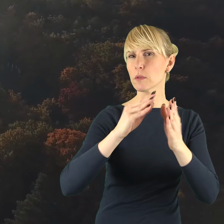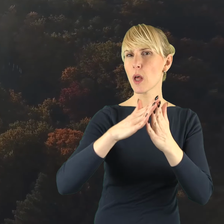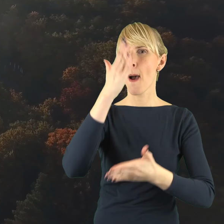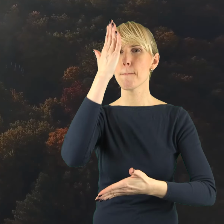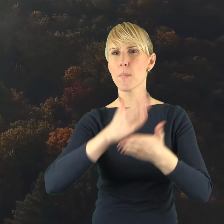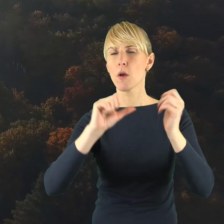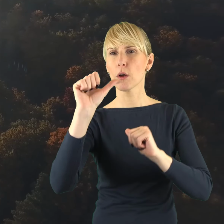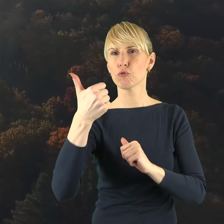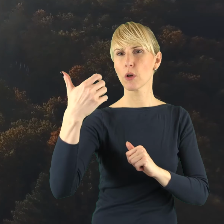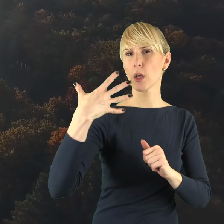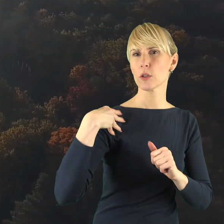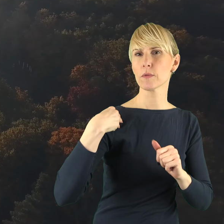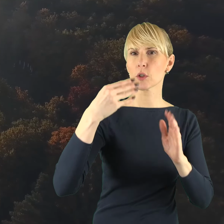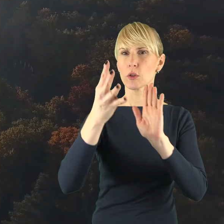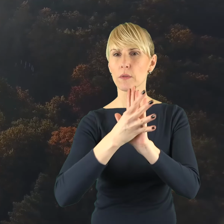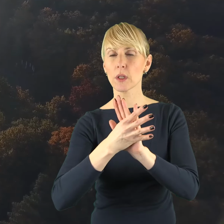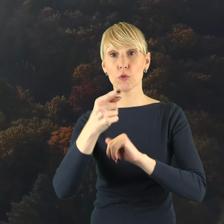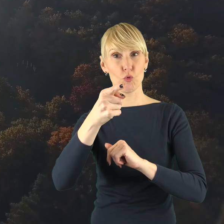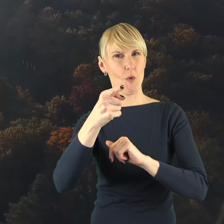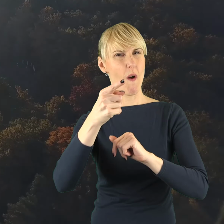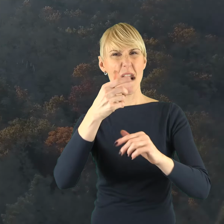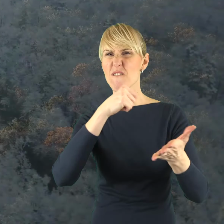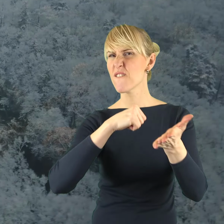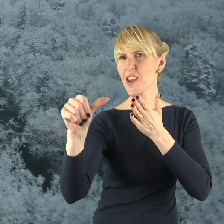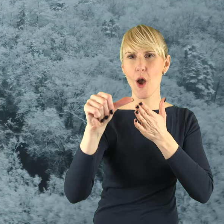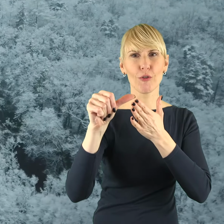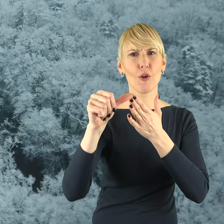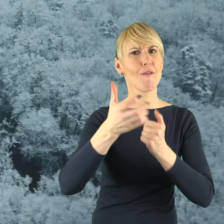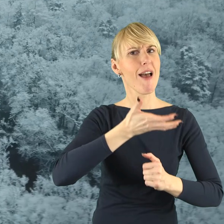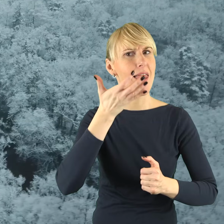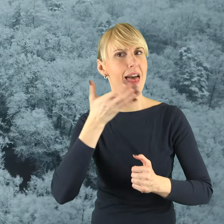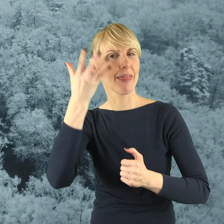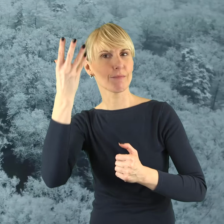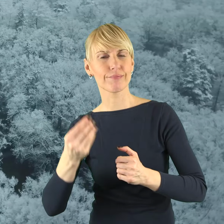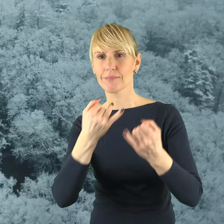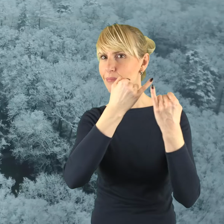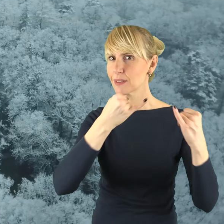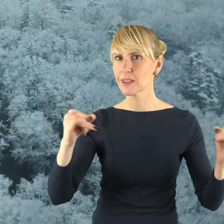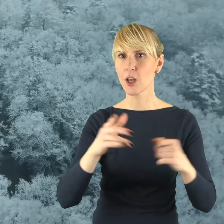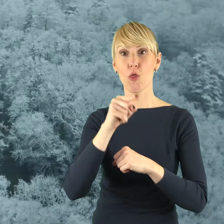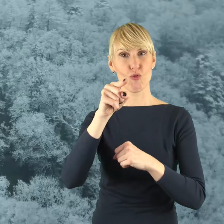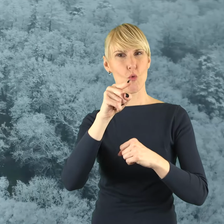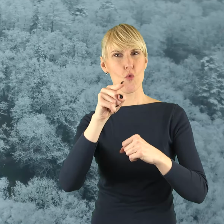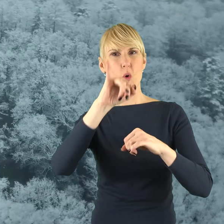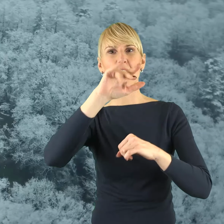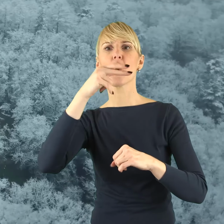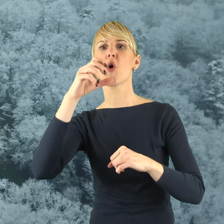wieku, jest wyjątkowy o każdej porze roku. To prawdziwa ikona gminy Przygodzice.